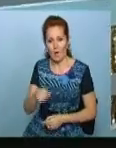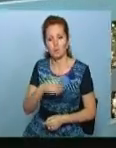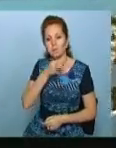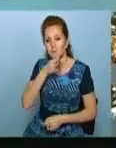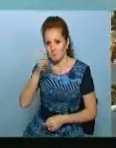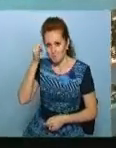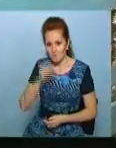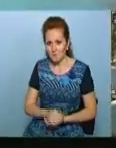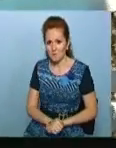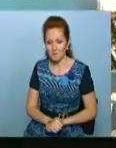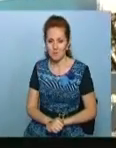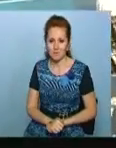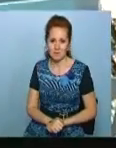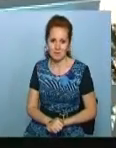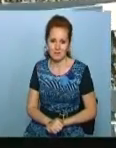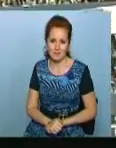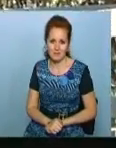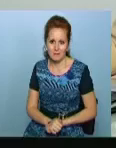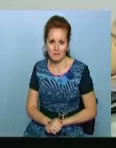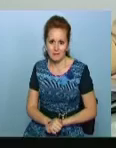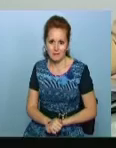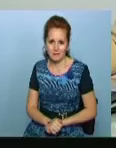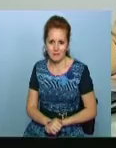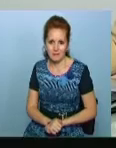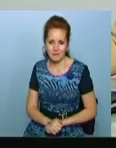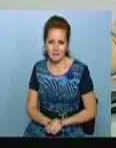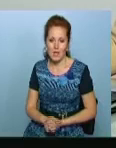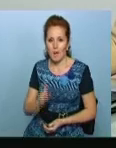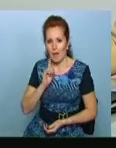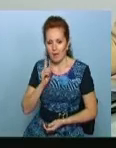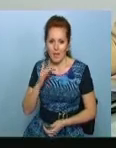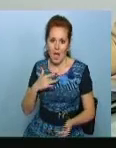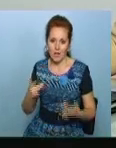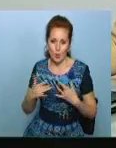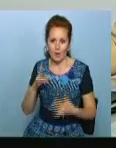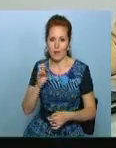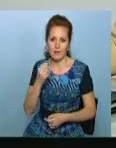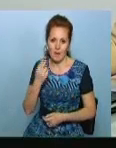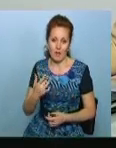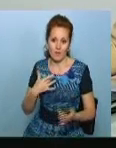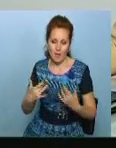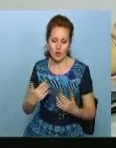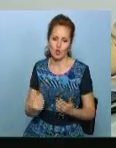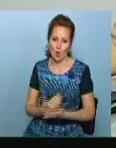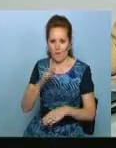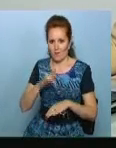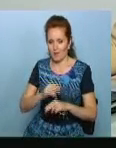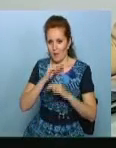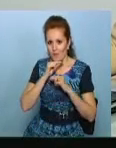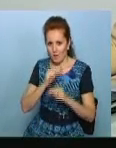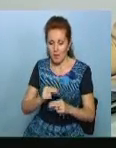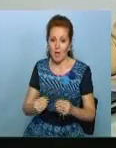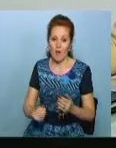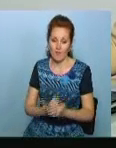Оксана Худякова, Андрей Бусыгин, телеканал «Моя Удмуртия». Молодые актеры Национального театра снова в центре внимания публики вновь